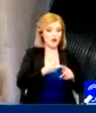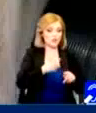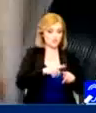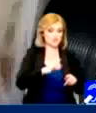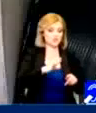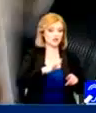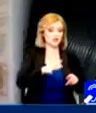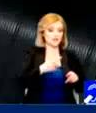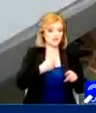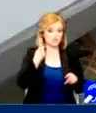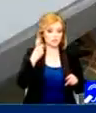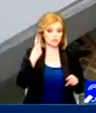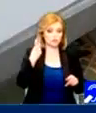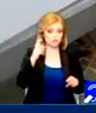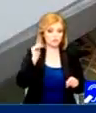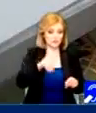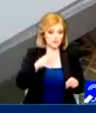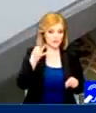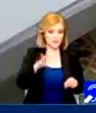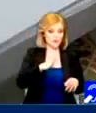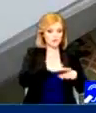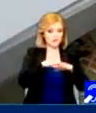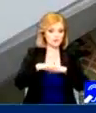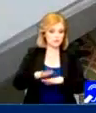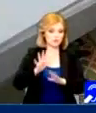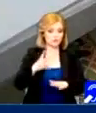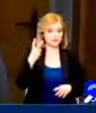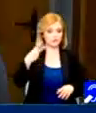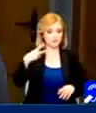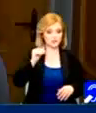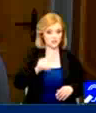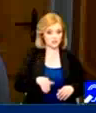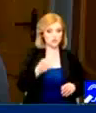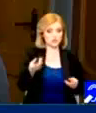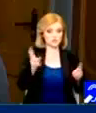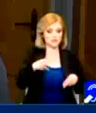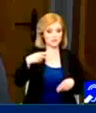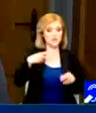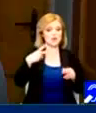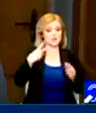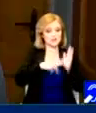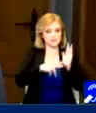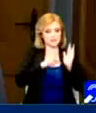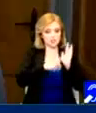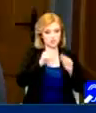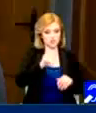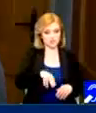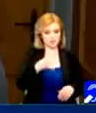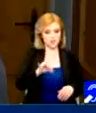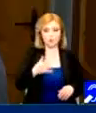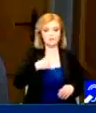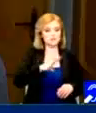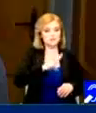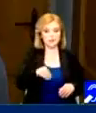stat 24.000, suma de 76.000 rămâne restantă. Nu am avut niciodată intenția să nu întoarcem acești bani.